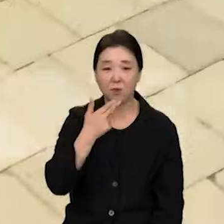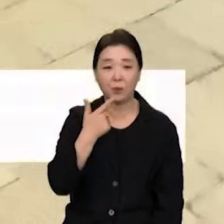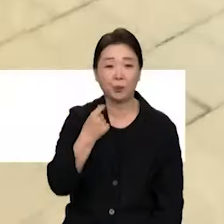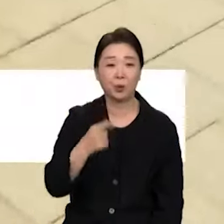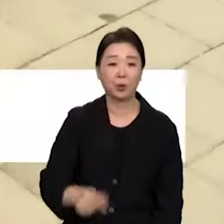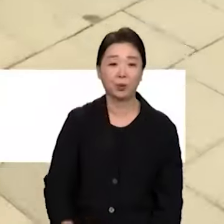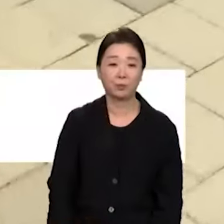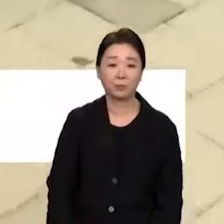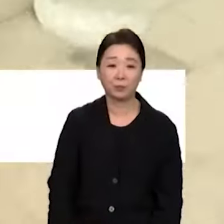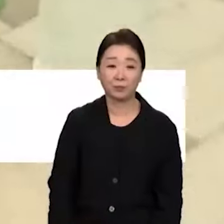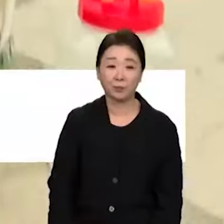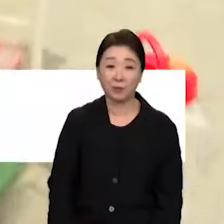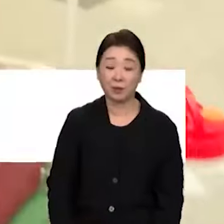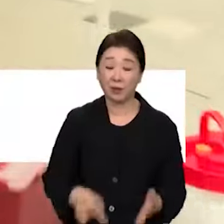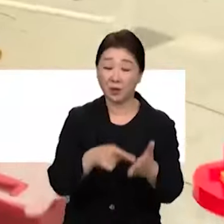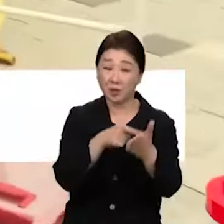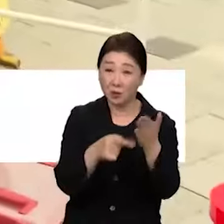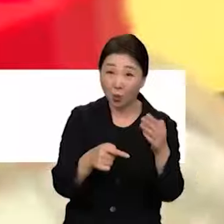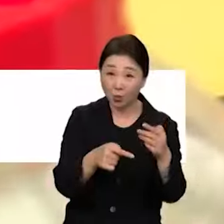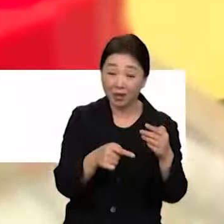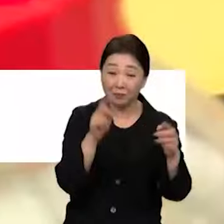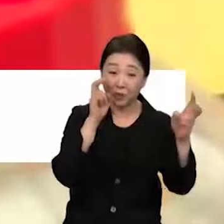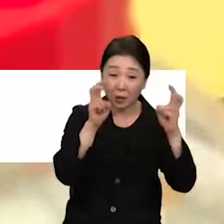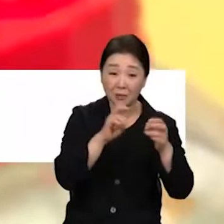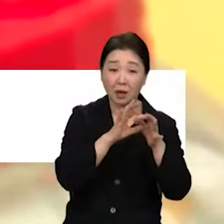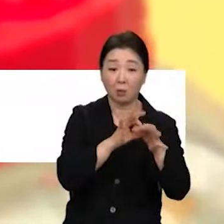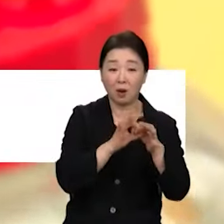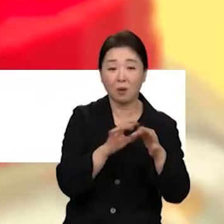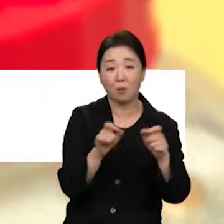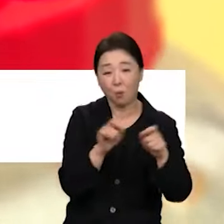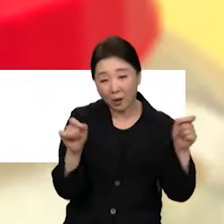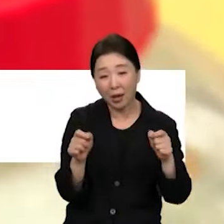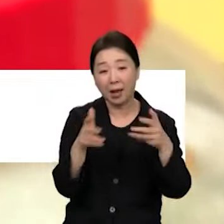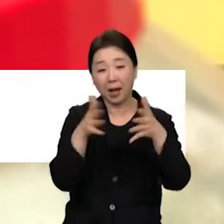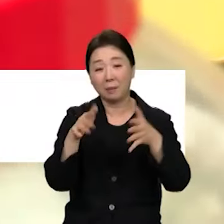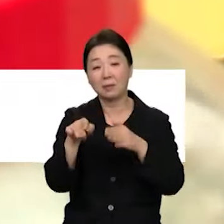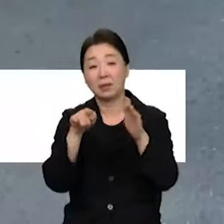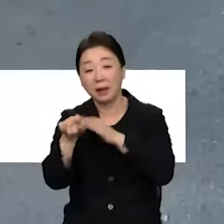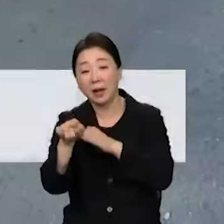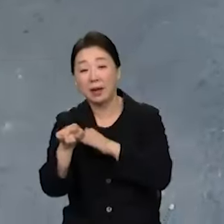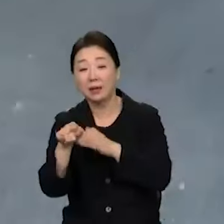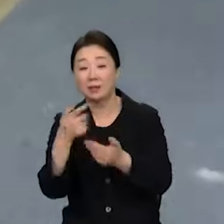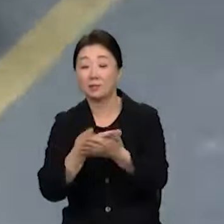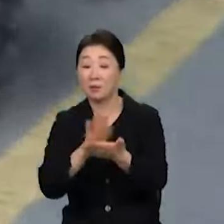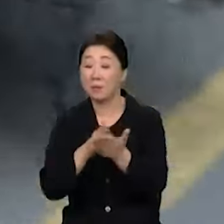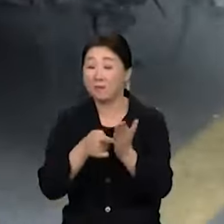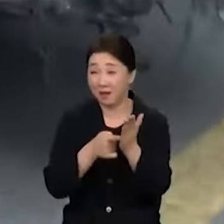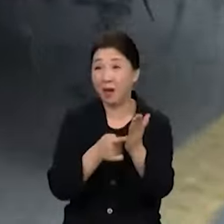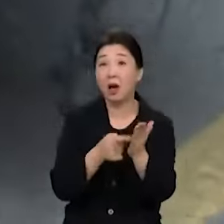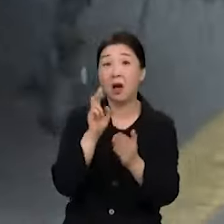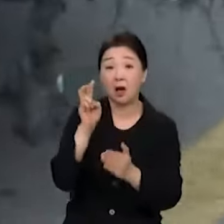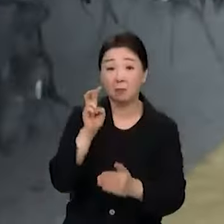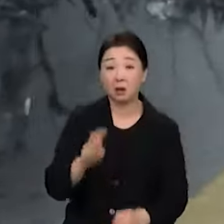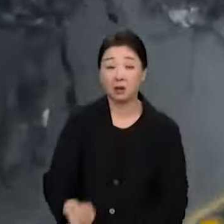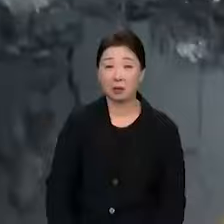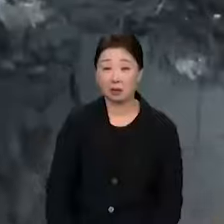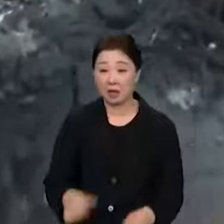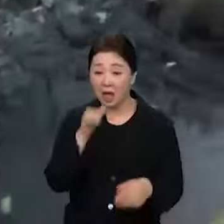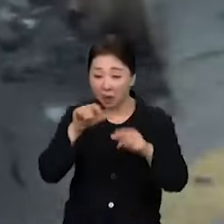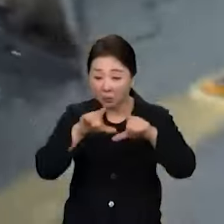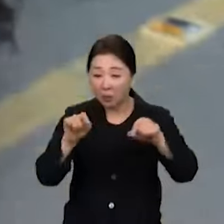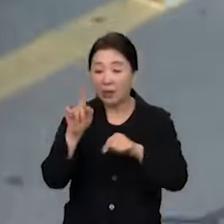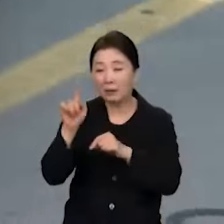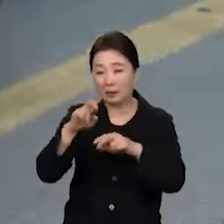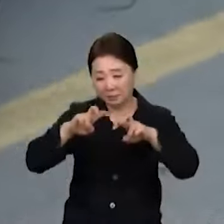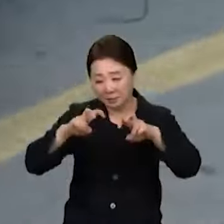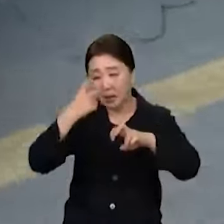손해배상이라는 게 오래 걸리니까 아파트에서 일단은 처리하고 뭐 이런 식으로 갈 수도 있긴 있겠죠. 문제 차량 배터리는 내일 정밀